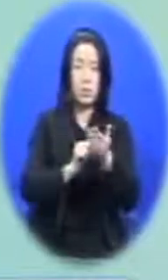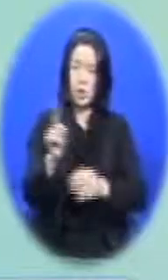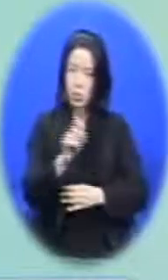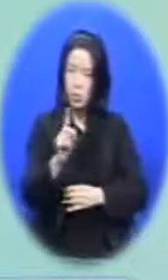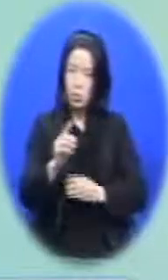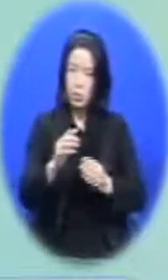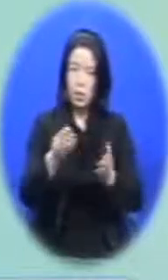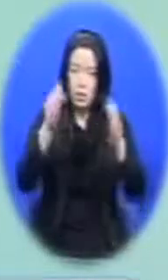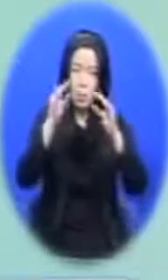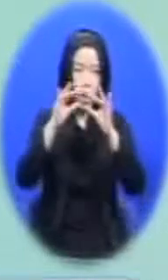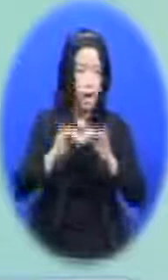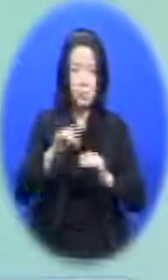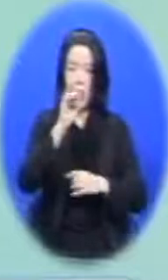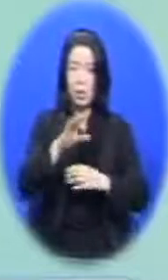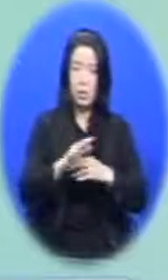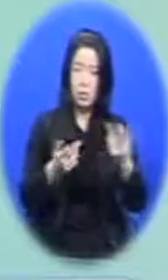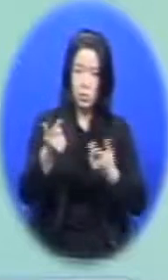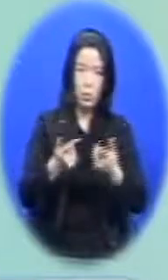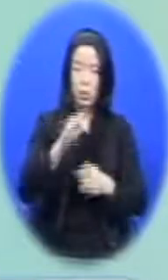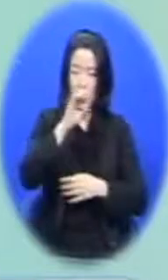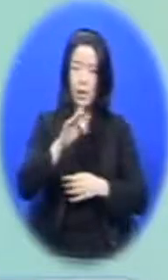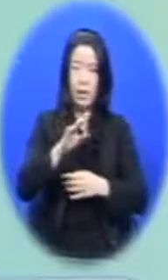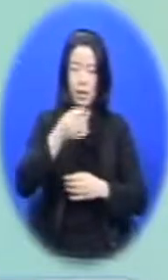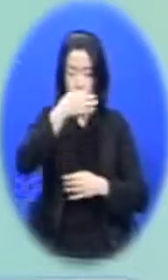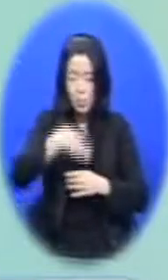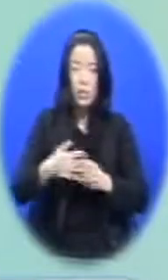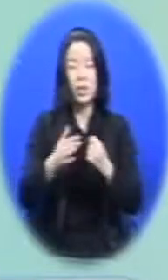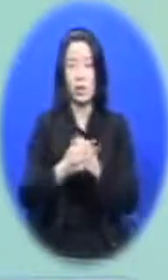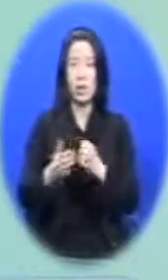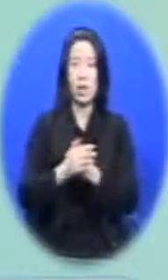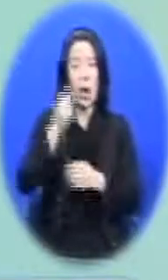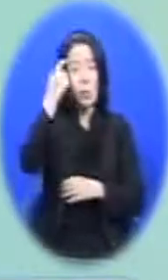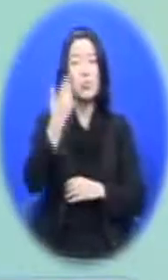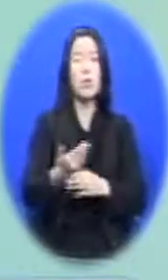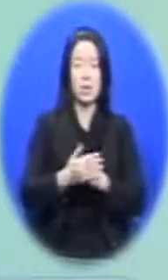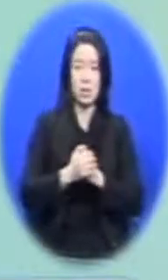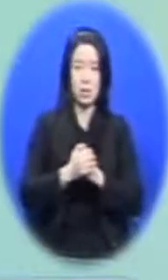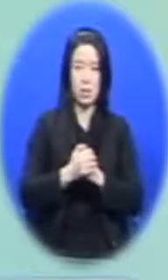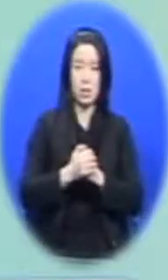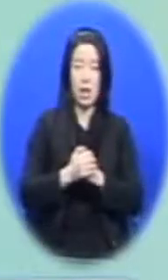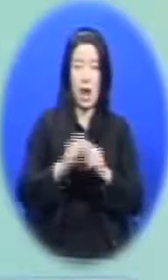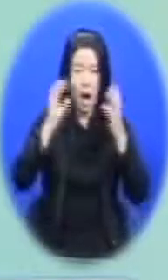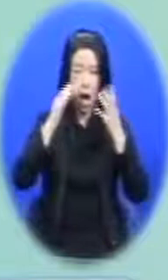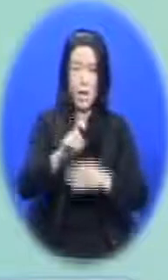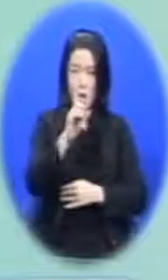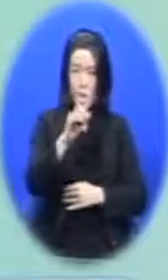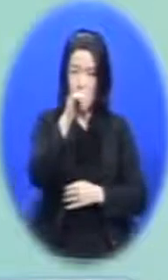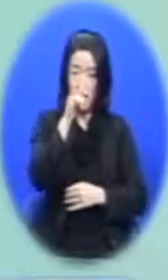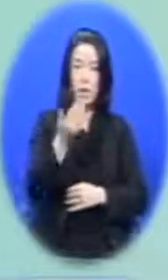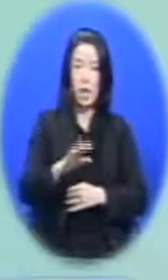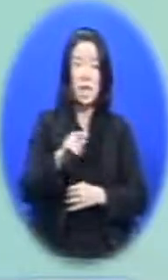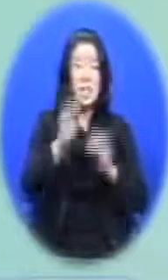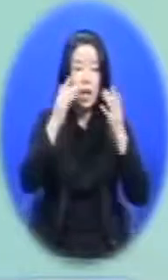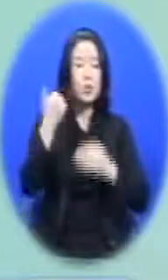합의가 잘 안 돼서 이 조정도 잘 안 되고 힘들어서 물어봤대요. 아이 하나가 있는데 이